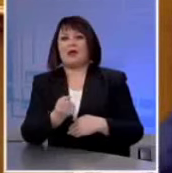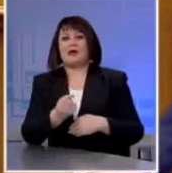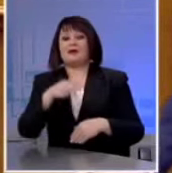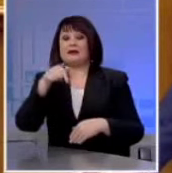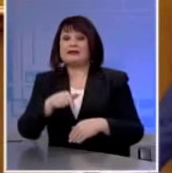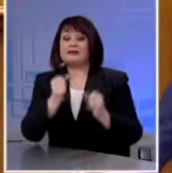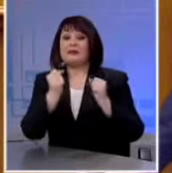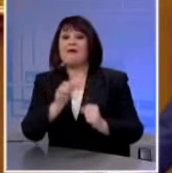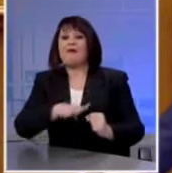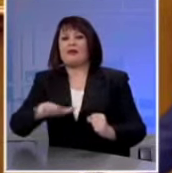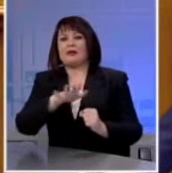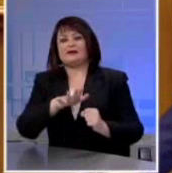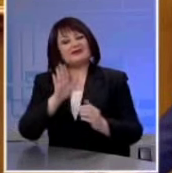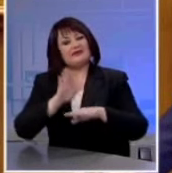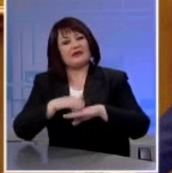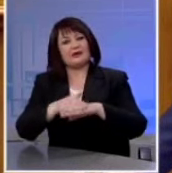σημερινή κατάσταση πραγμάτων.